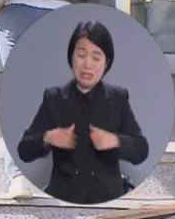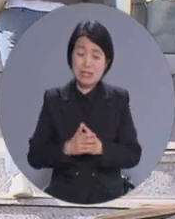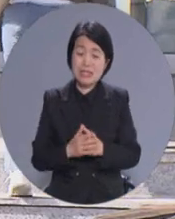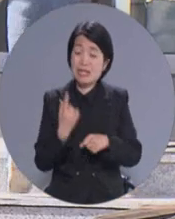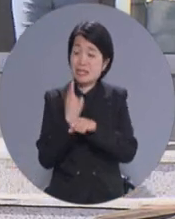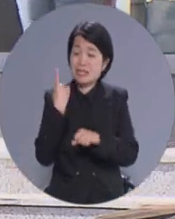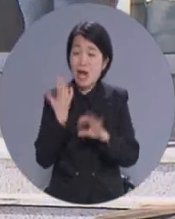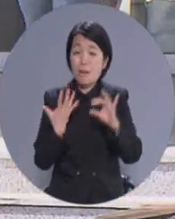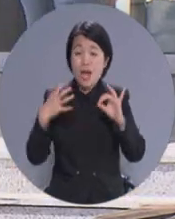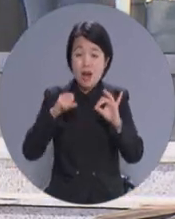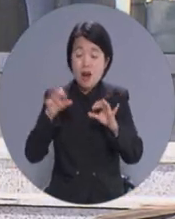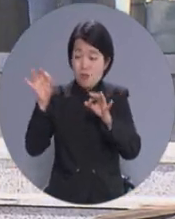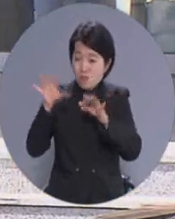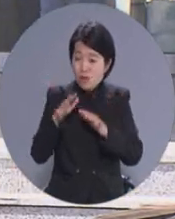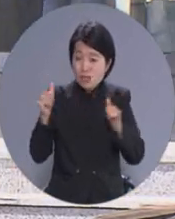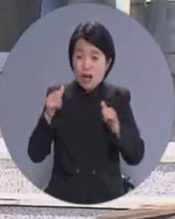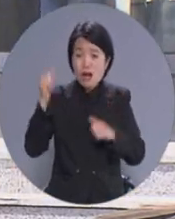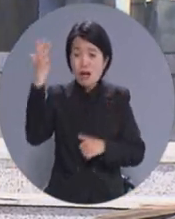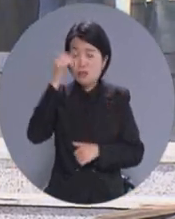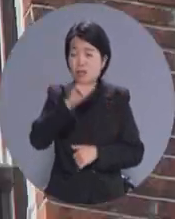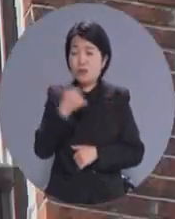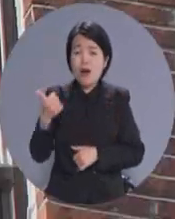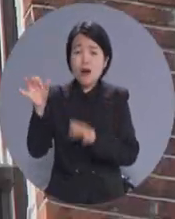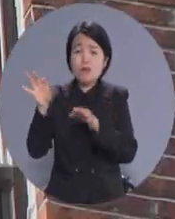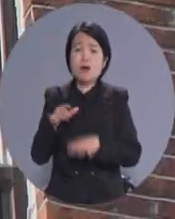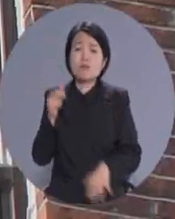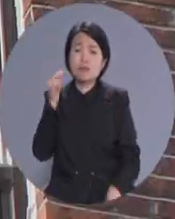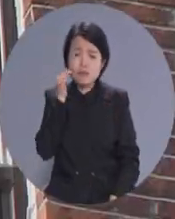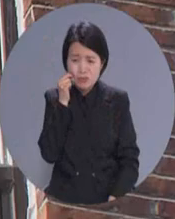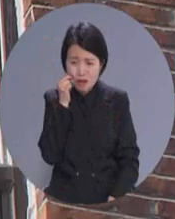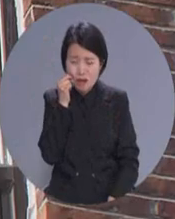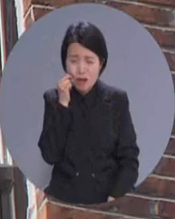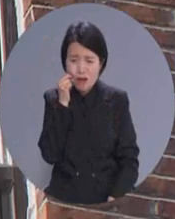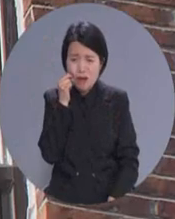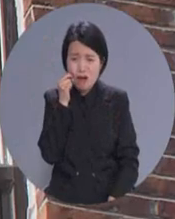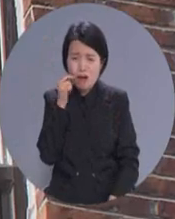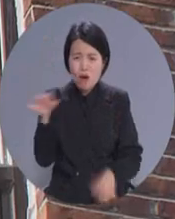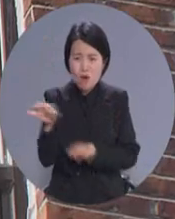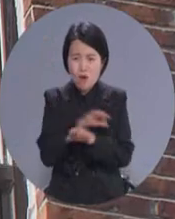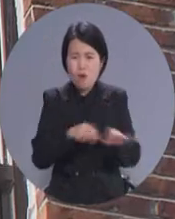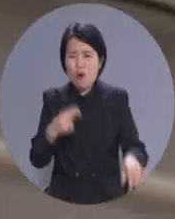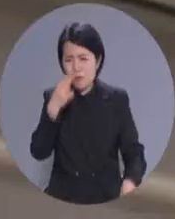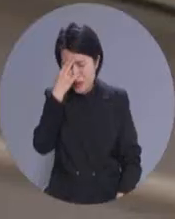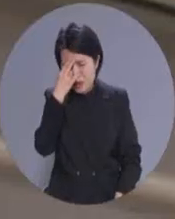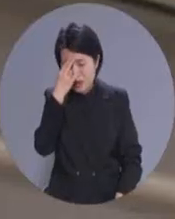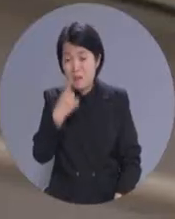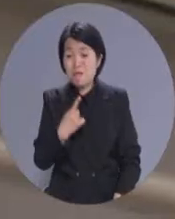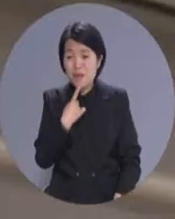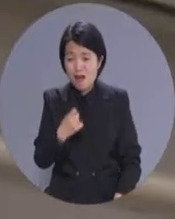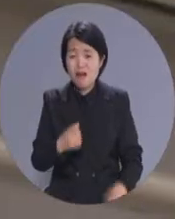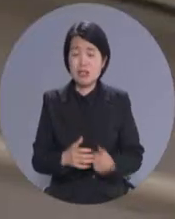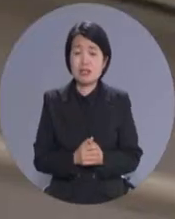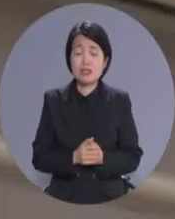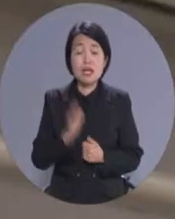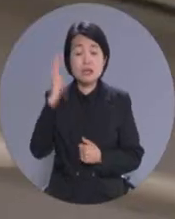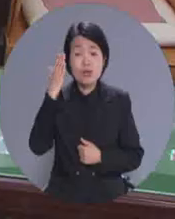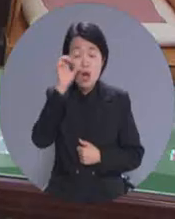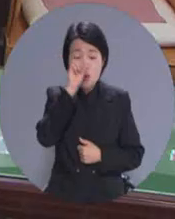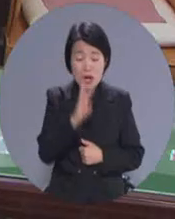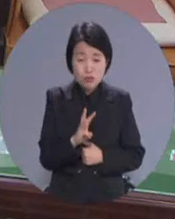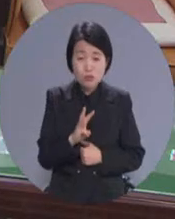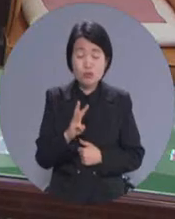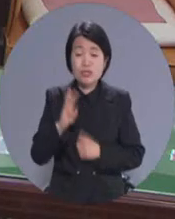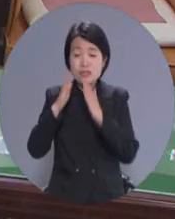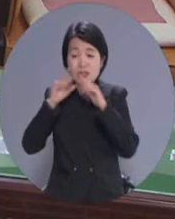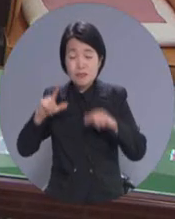약속한 재정기여자가 갑자기 세상을 떠나면서 다시 위기를 맞기도 했습니다. 하지만 최근 광주 전남의